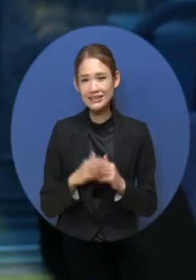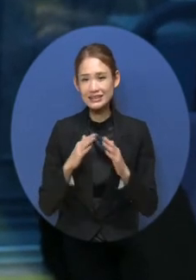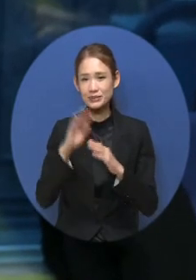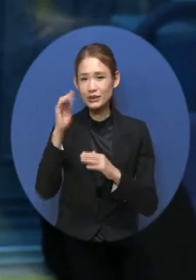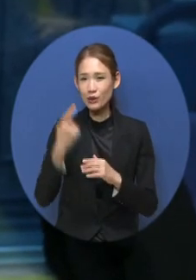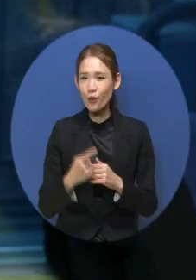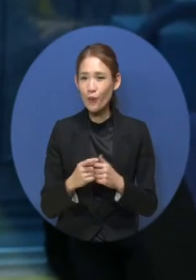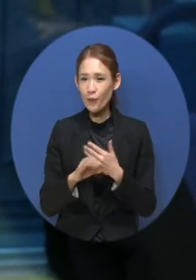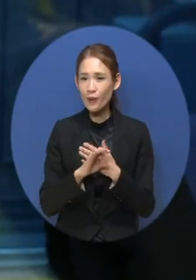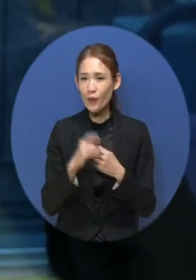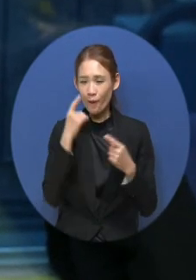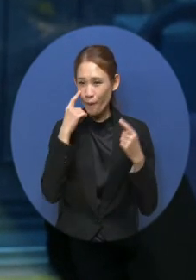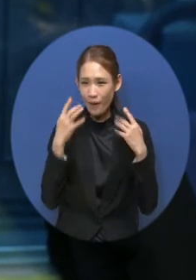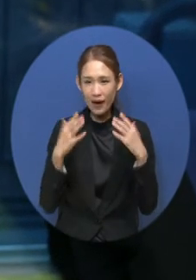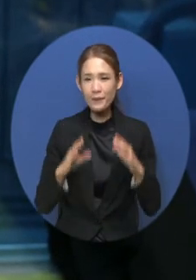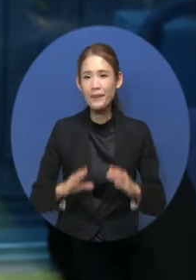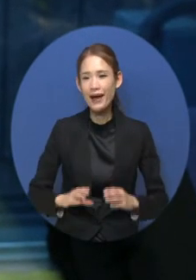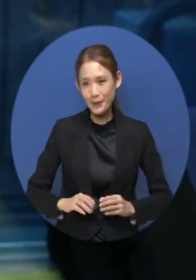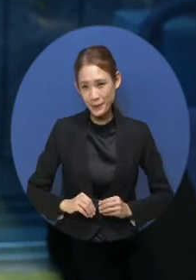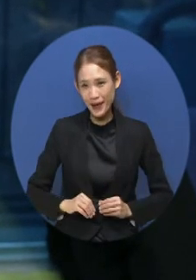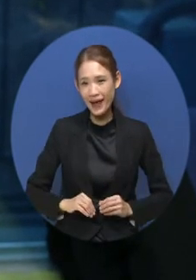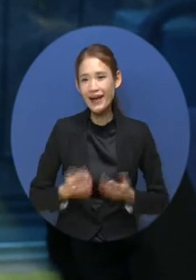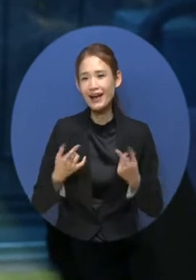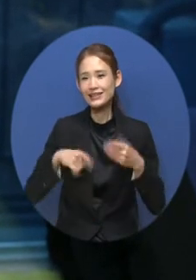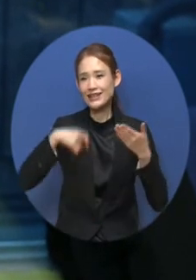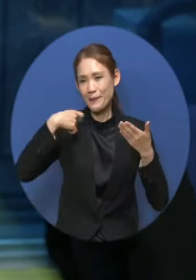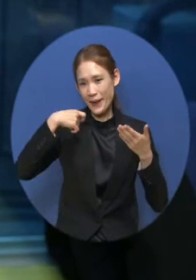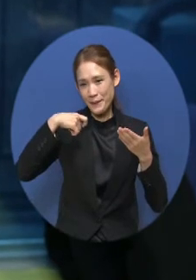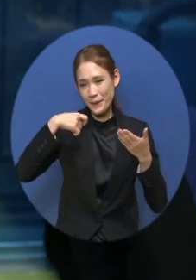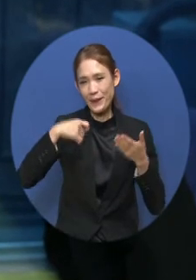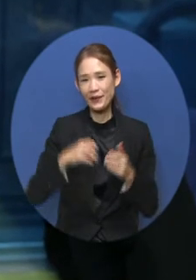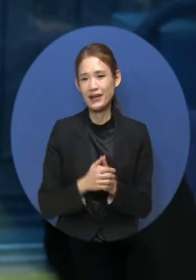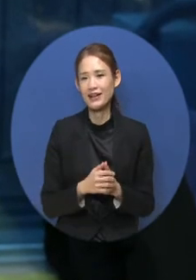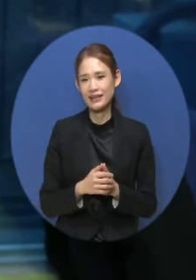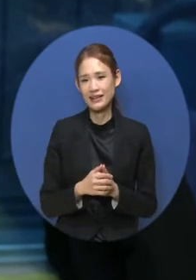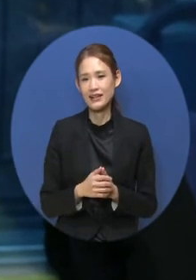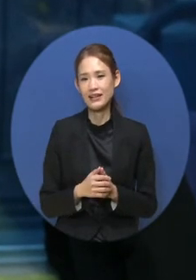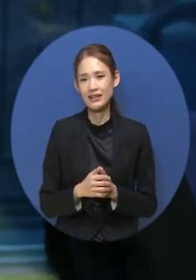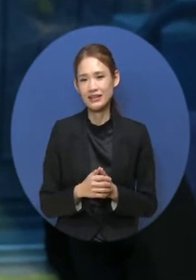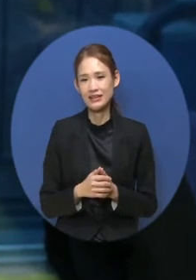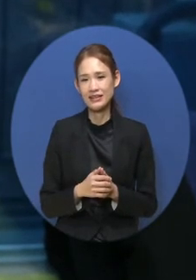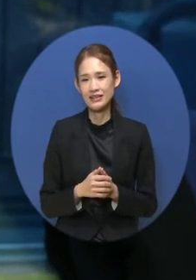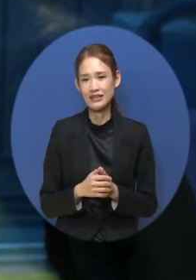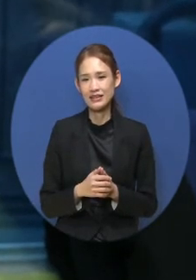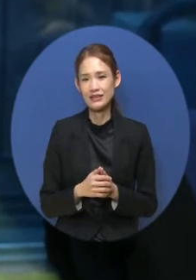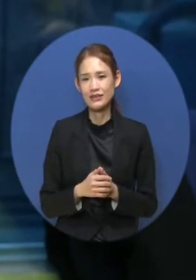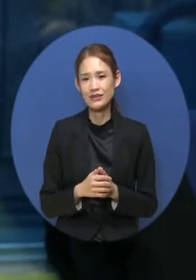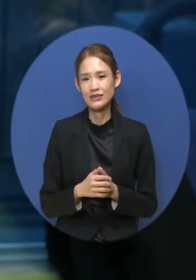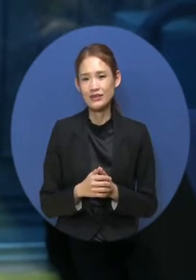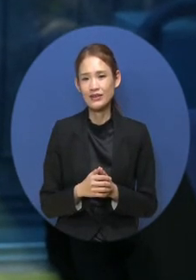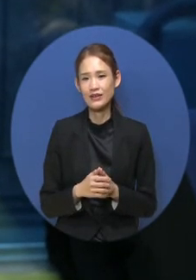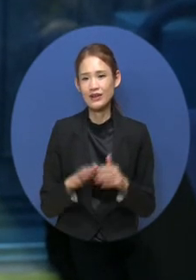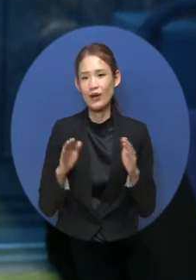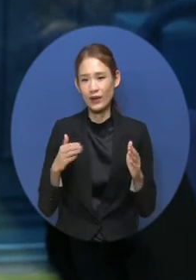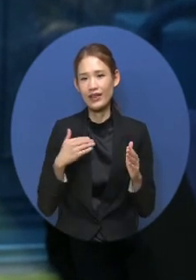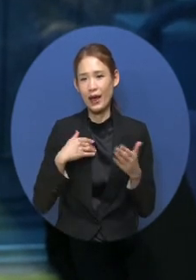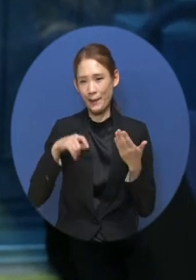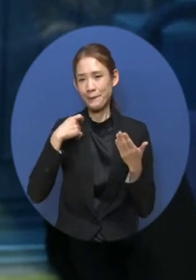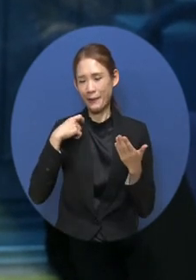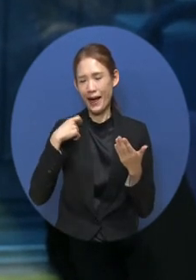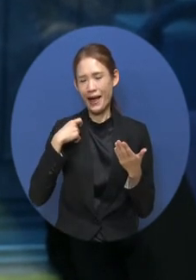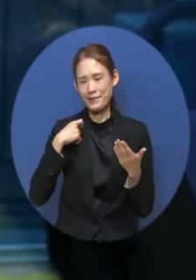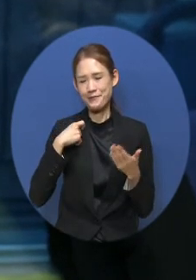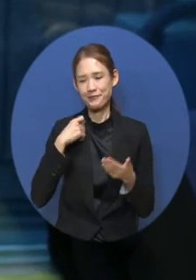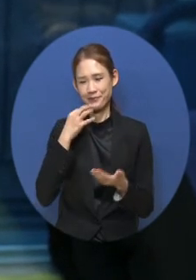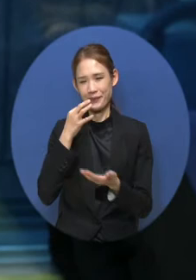배가 고파요. 같이 식사하는 시간이 확실히 더 오늘 하루 내가 뭔가 밥값을 했구나